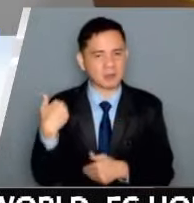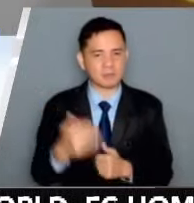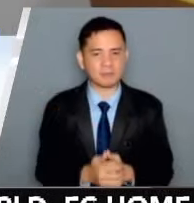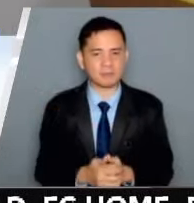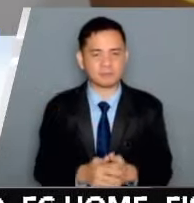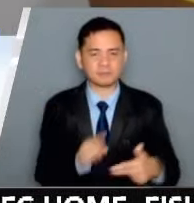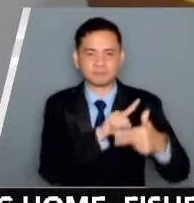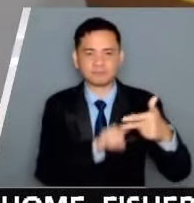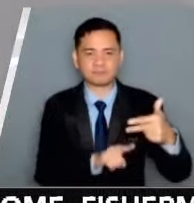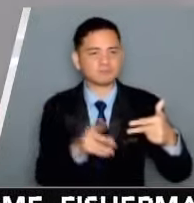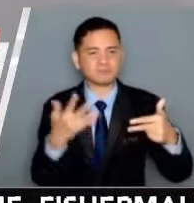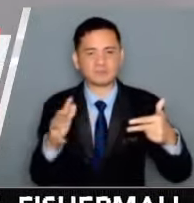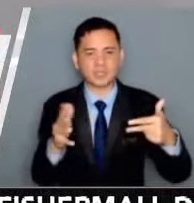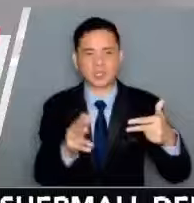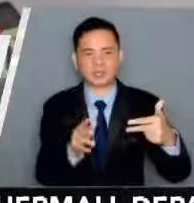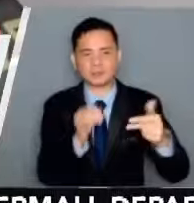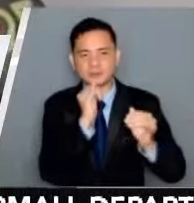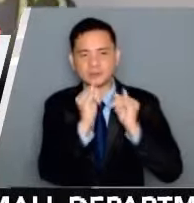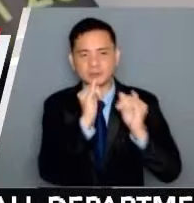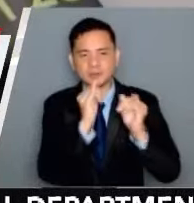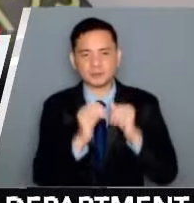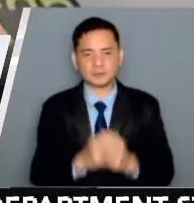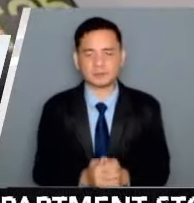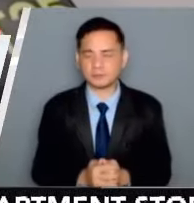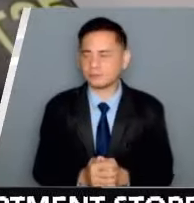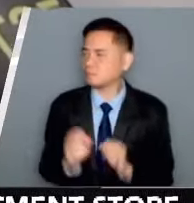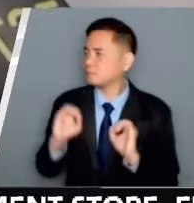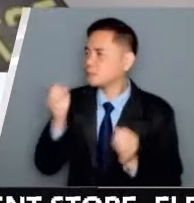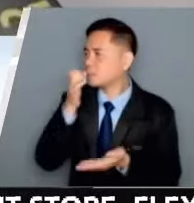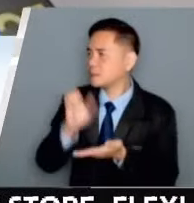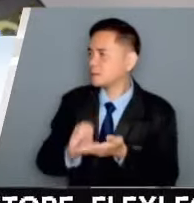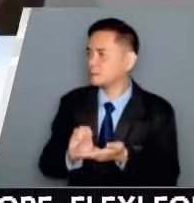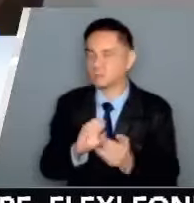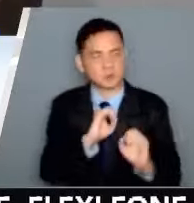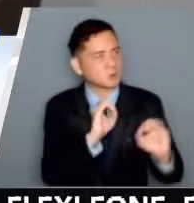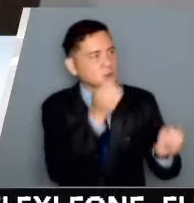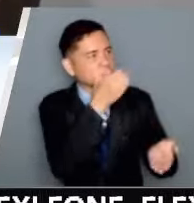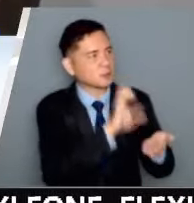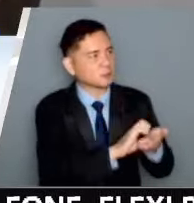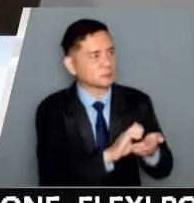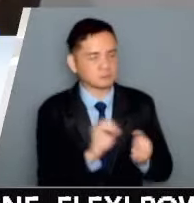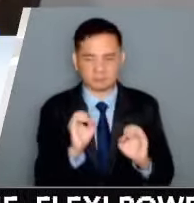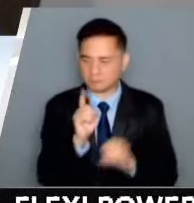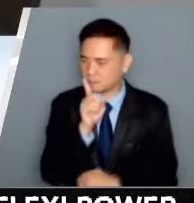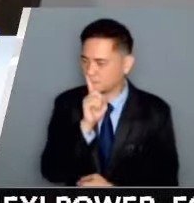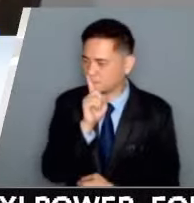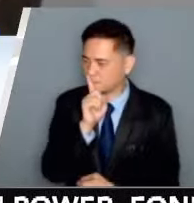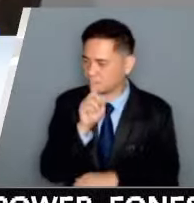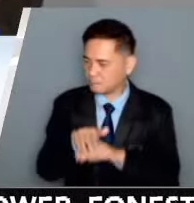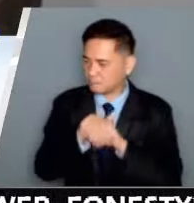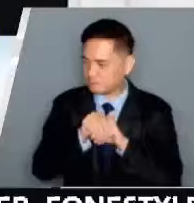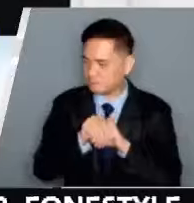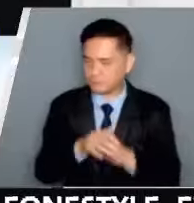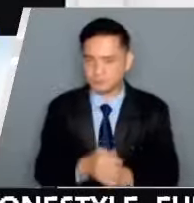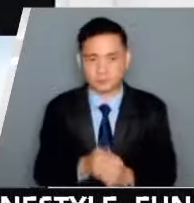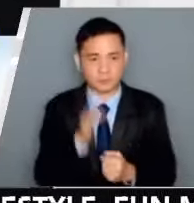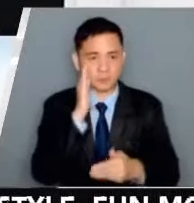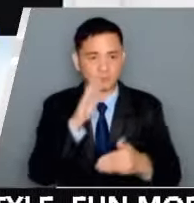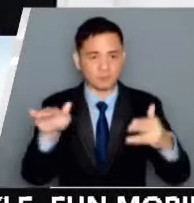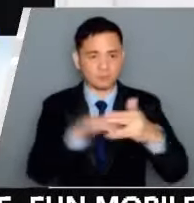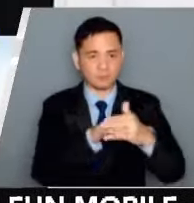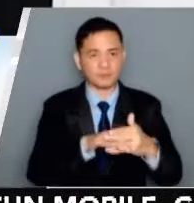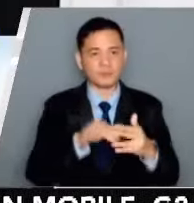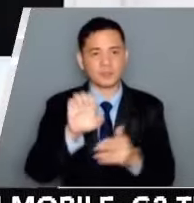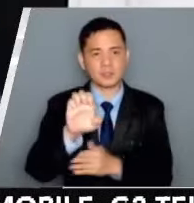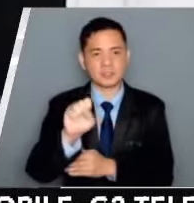No comment po no comment No comment po nahaharap sila sa kasong estafa itoang unang balita